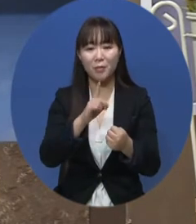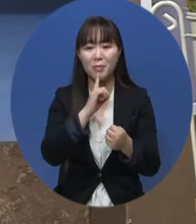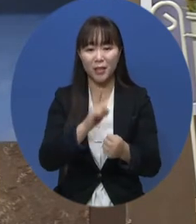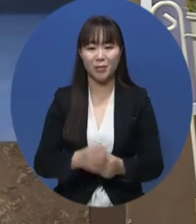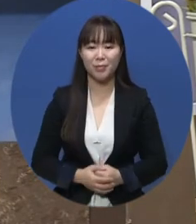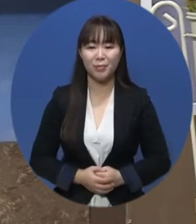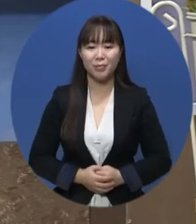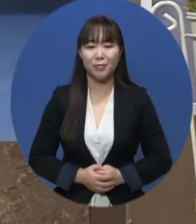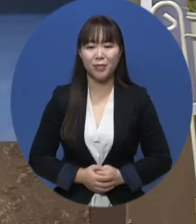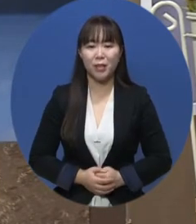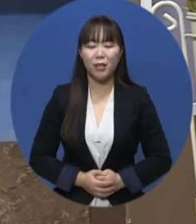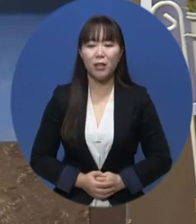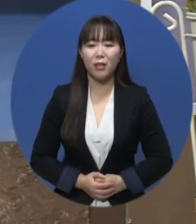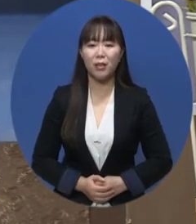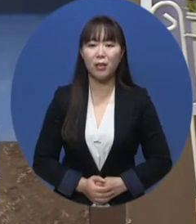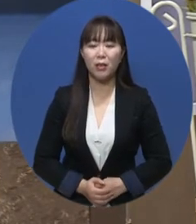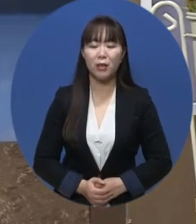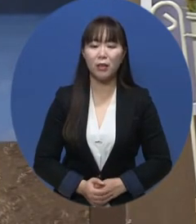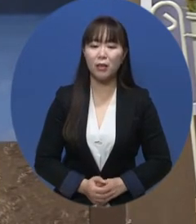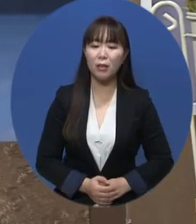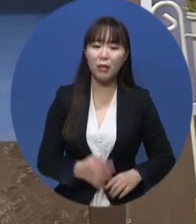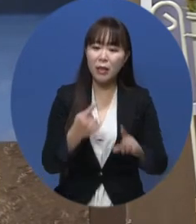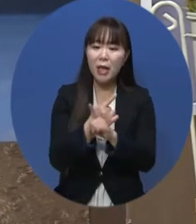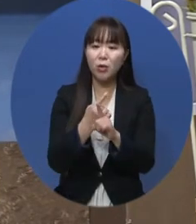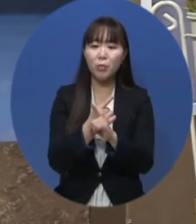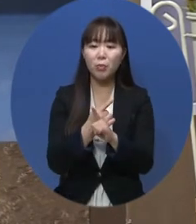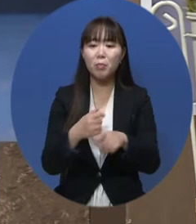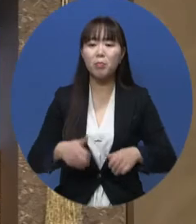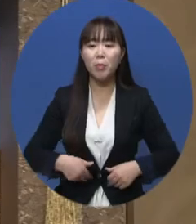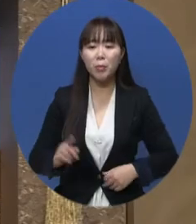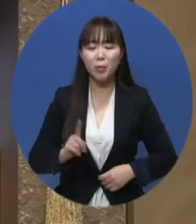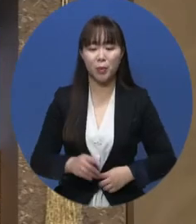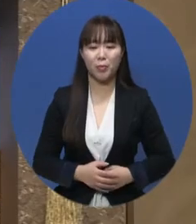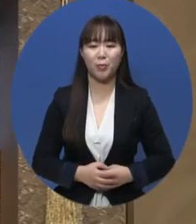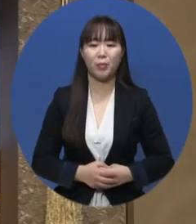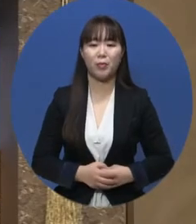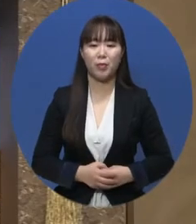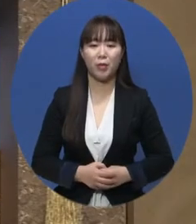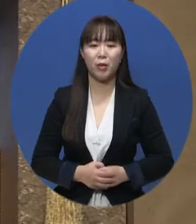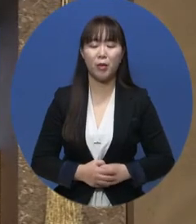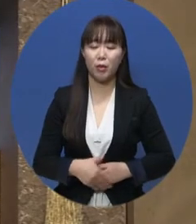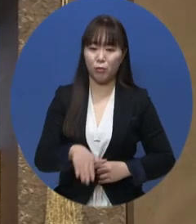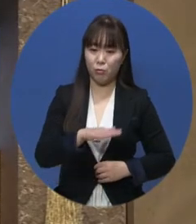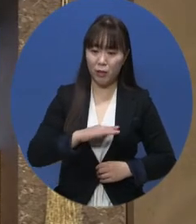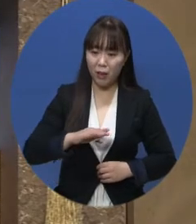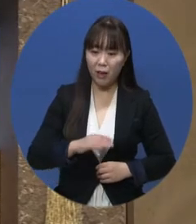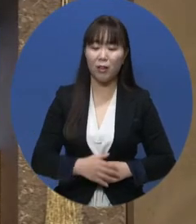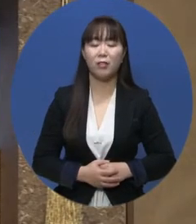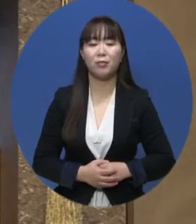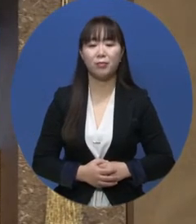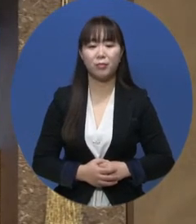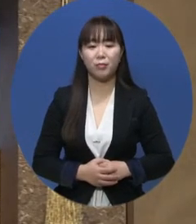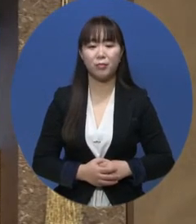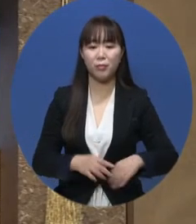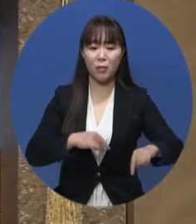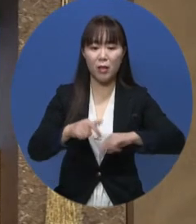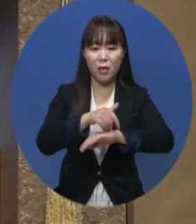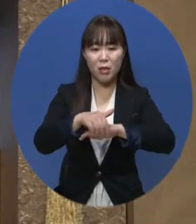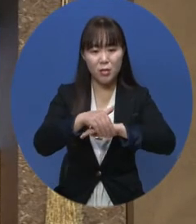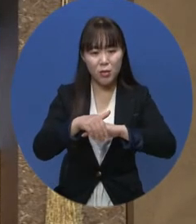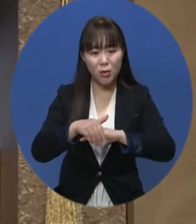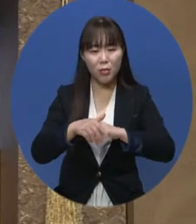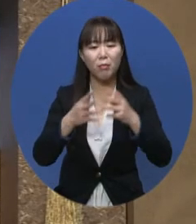말씀해 주셨는데 네. 그럼 그 개선점에는 예를 들면 어떤 것들이 있을까요? 개선한다면 이제 저희가 정책적으로 많이